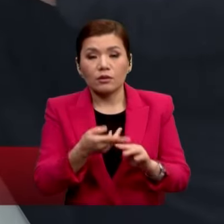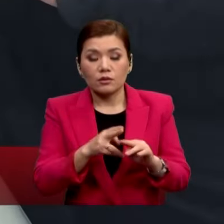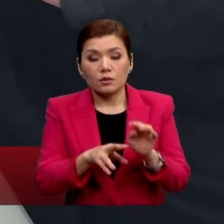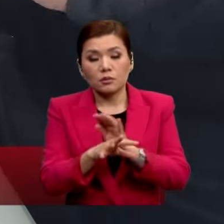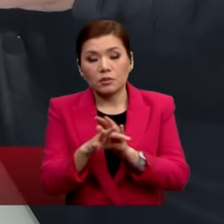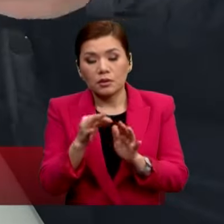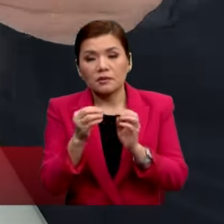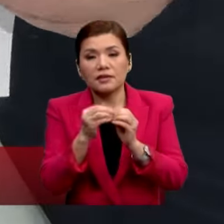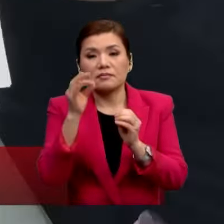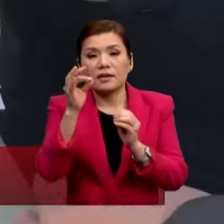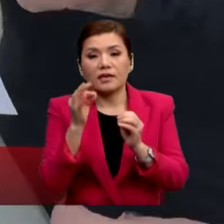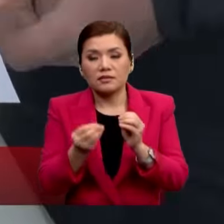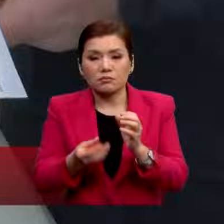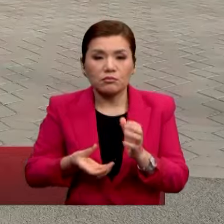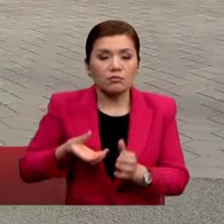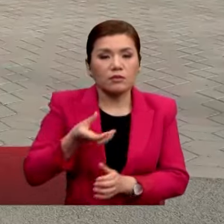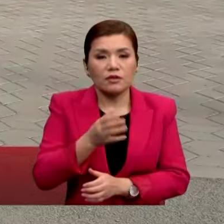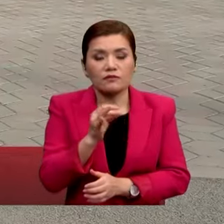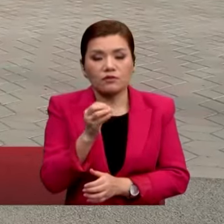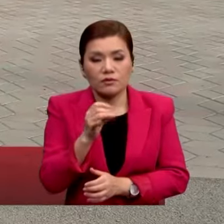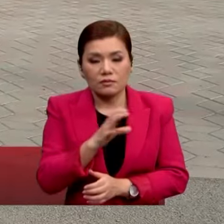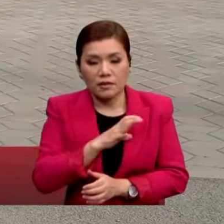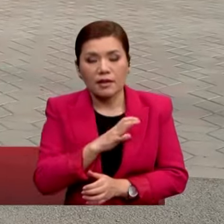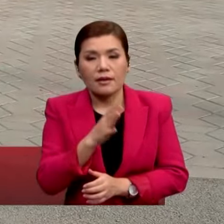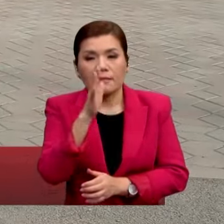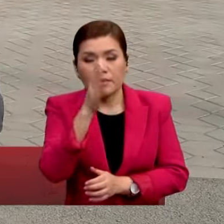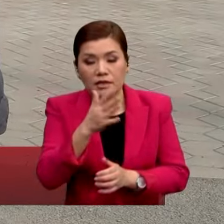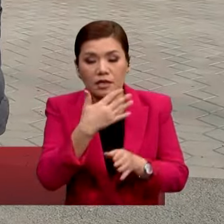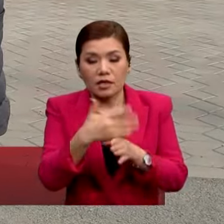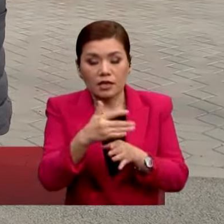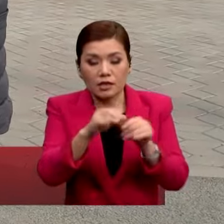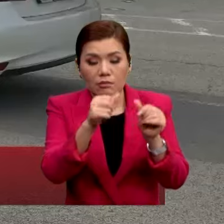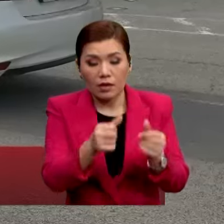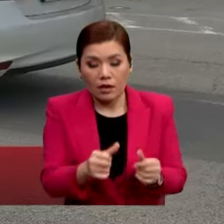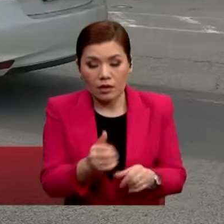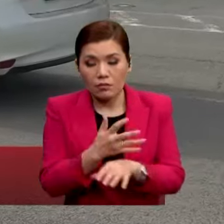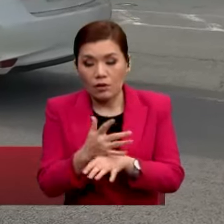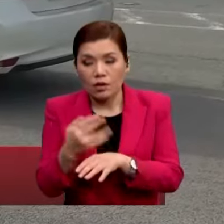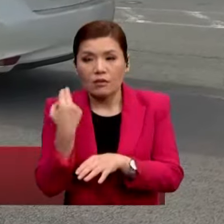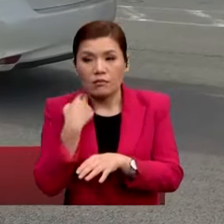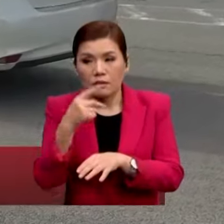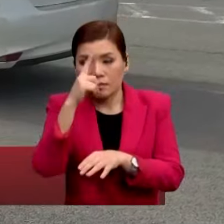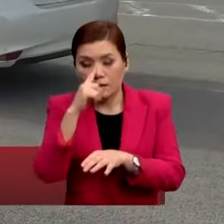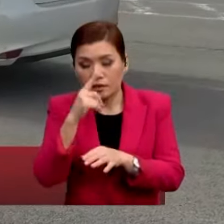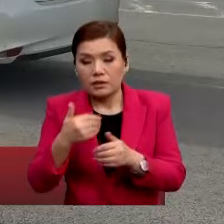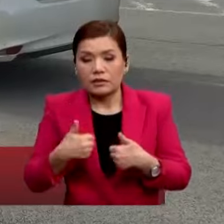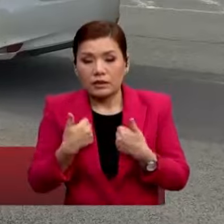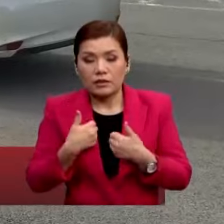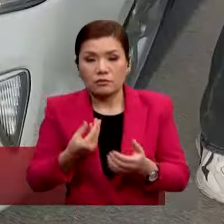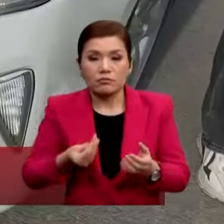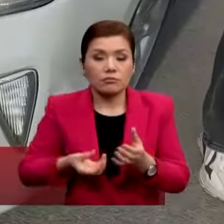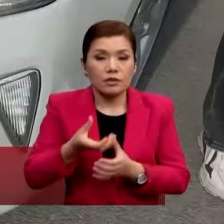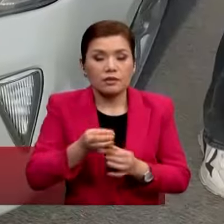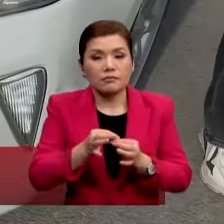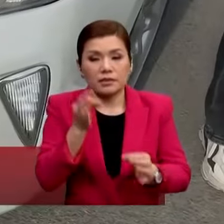таңдап 10% алғашқы жарнасын салыпты. Әу баста 5 жылға несие рәсімдегенмен қарызынан бір айда құтылуға мүмкіндік туған.